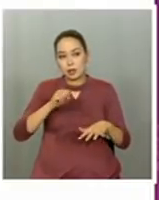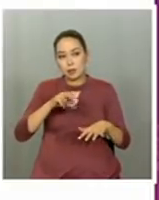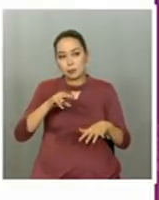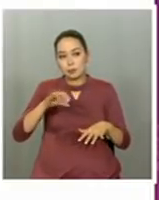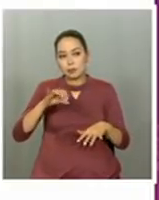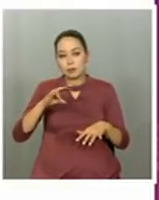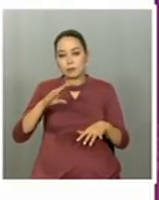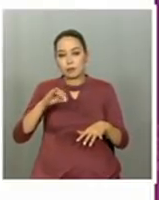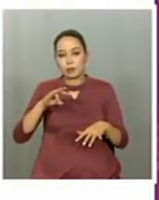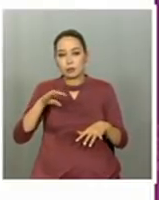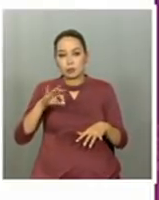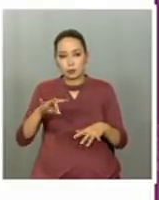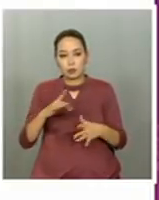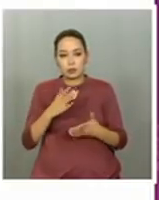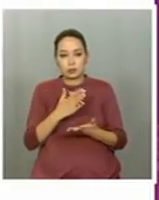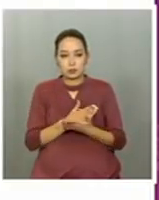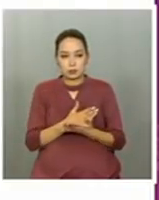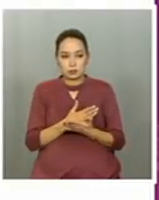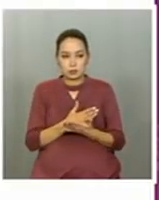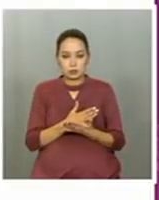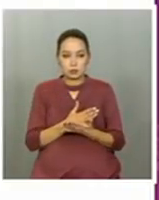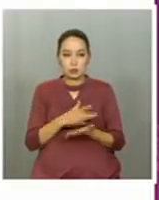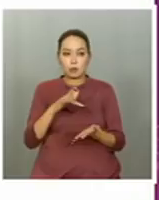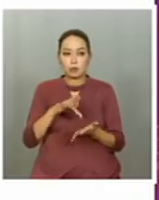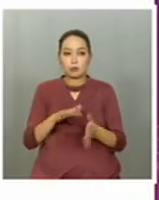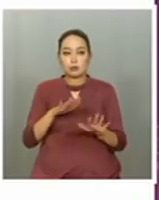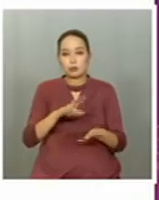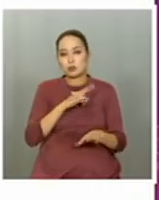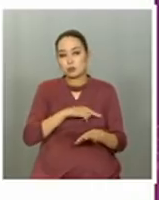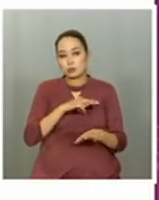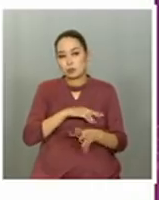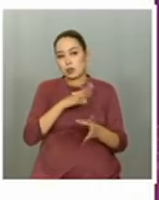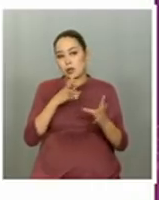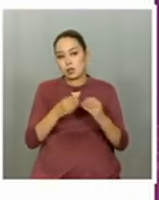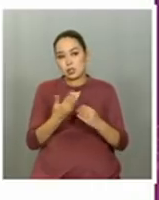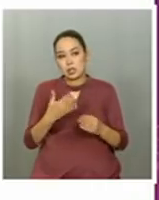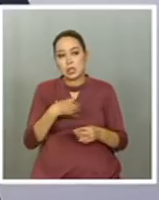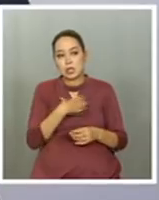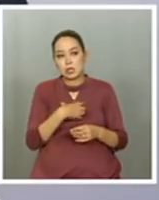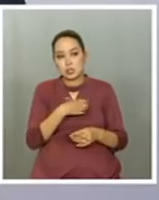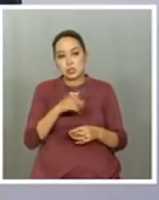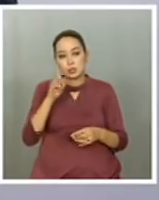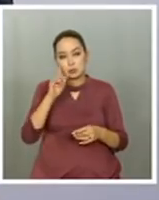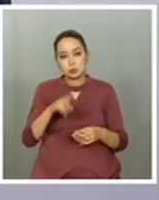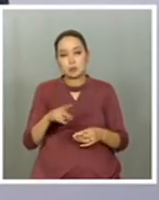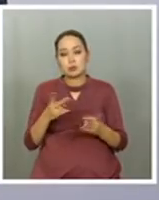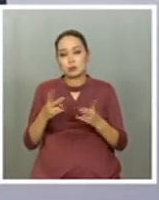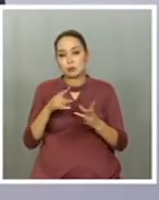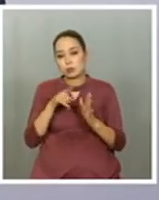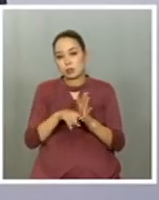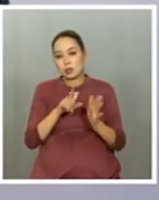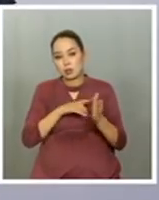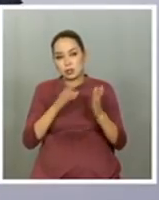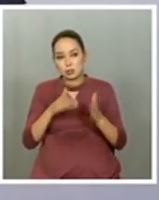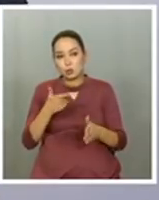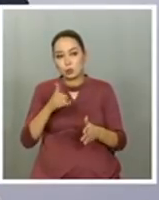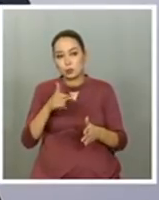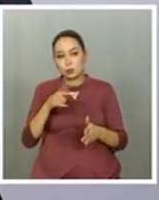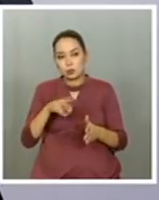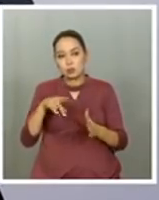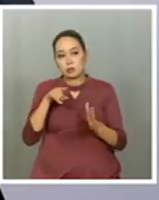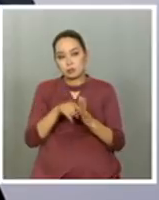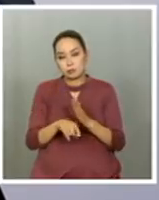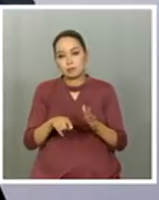қолданамыз. Ортада жұмыс істеу үшін алгоритмдеудің негіздерін білу қажет және Google аккаунтың болуы